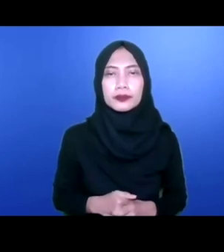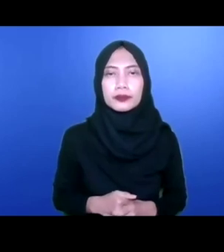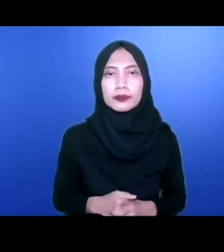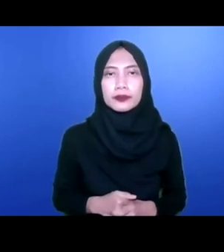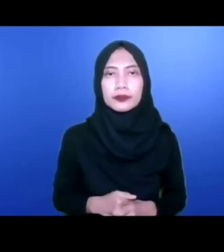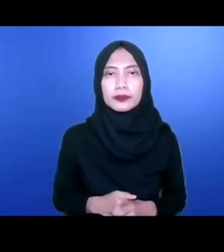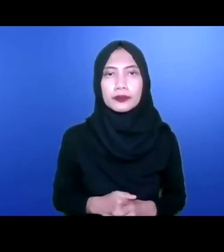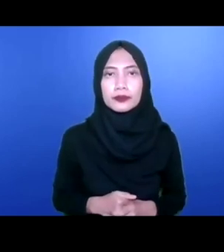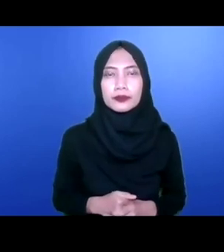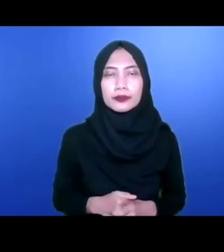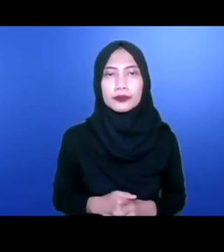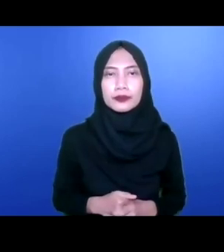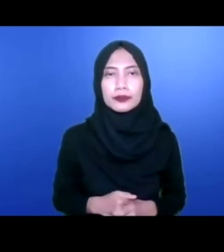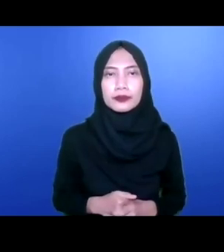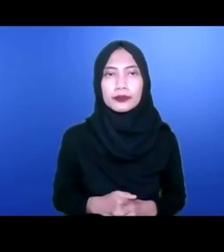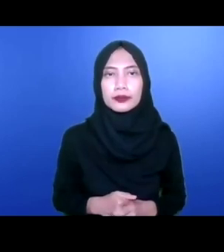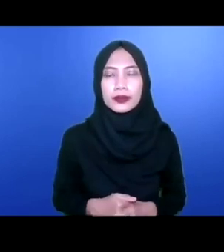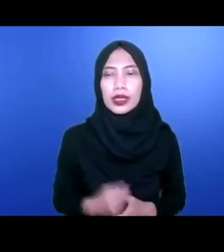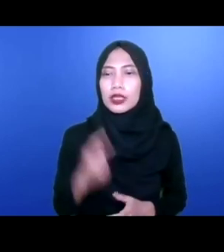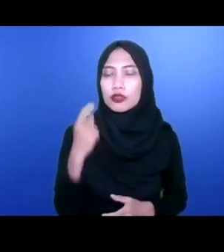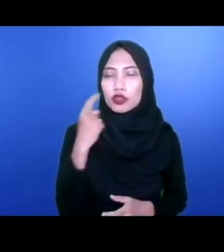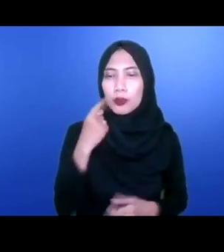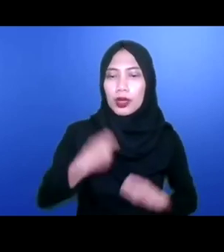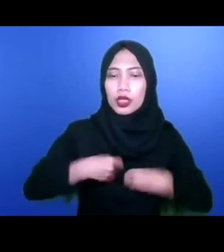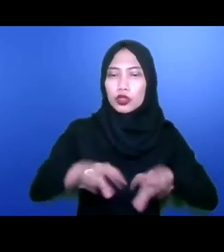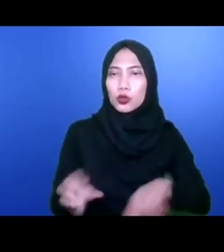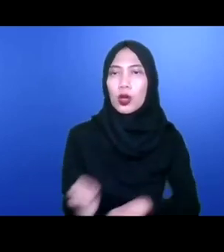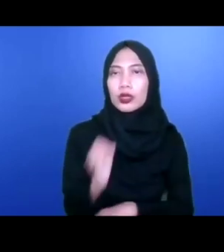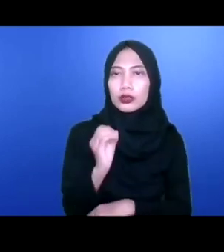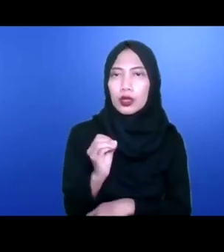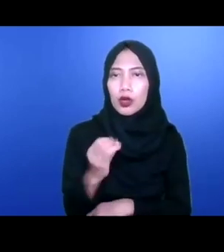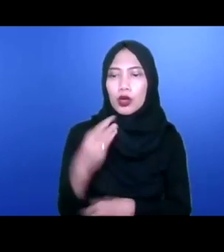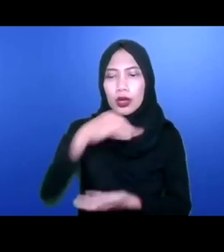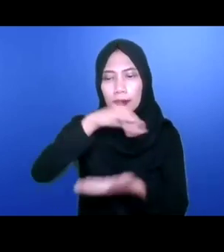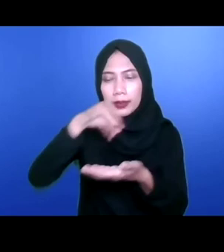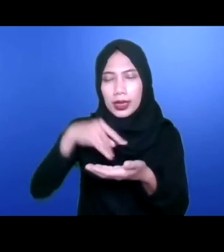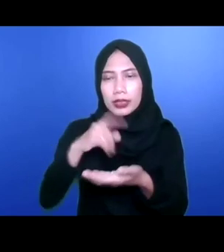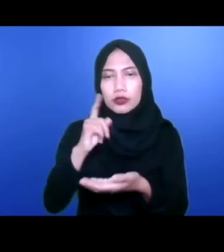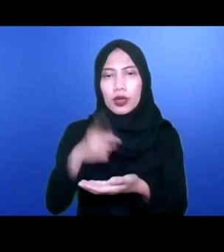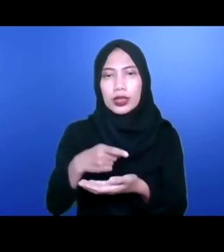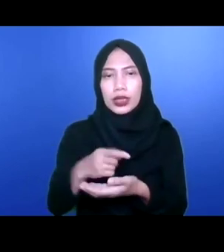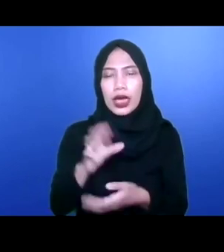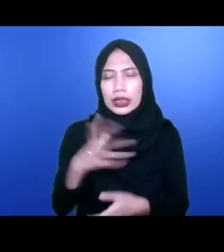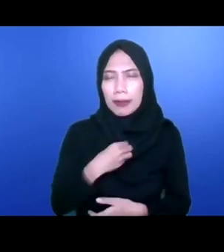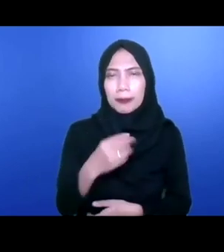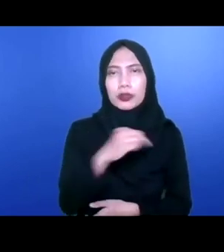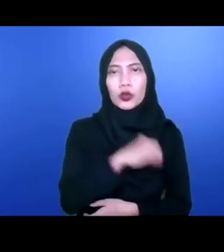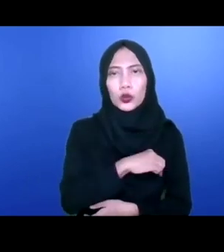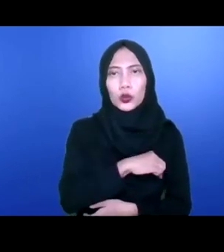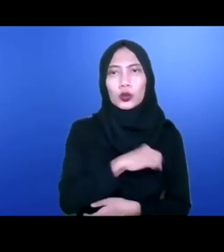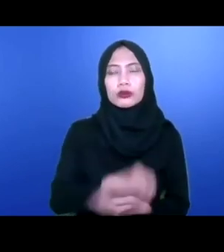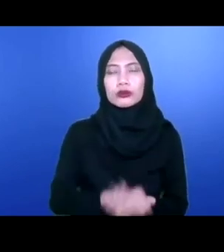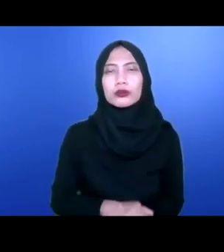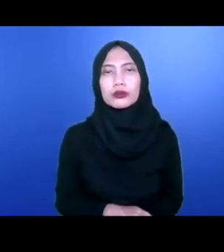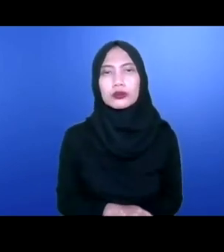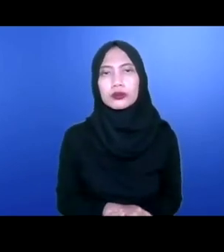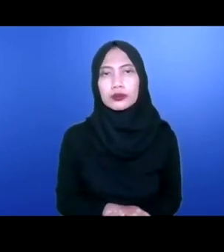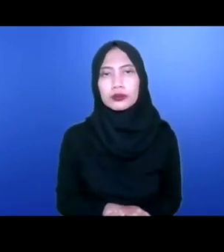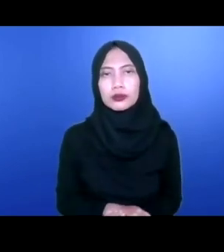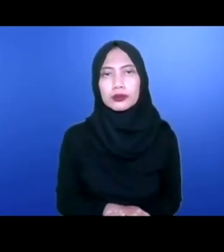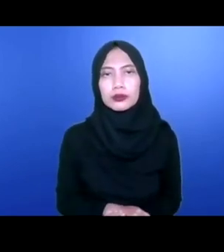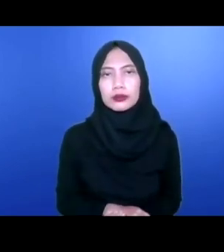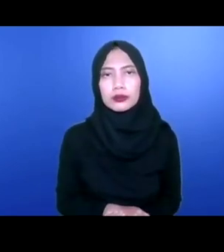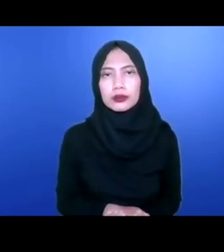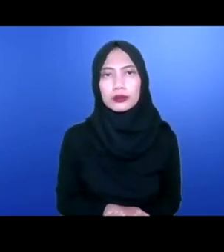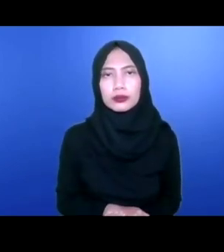mereka menjual telur, beras, dan produk lainnya, mereka dapat laba juga. Dan kemudian insentif